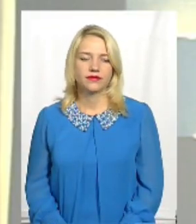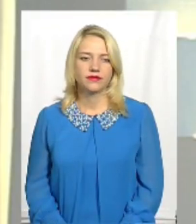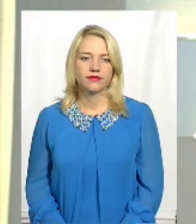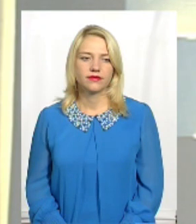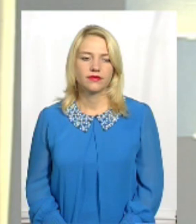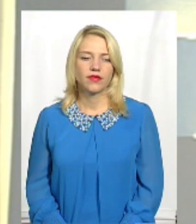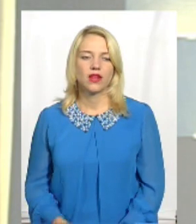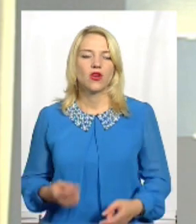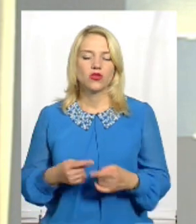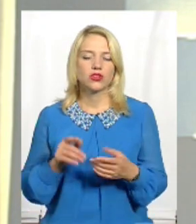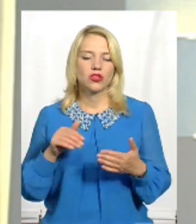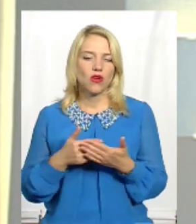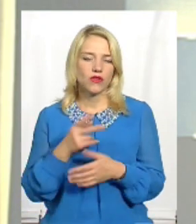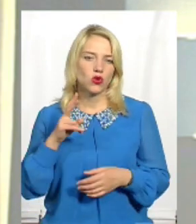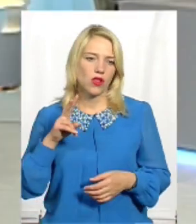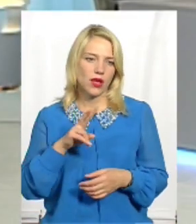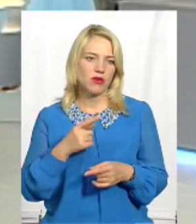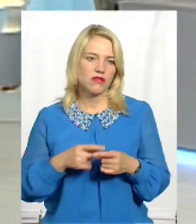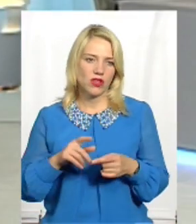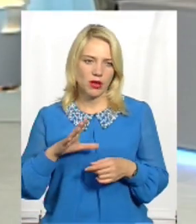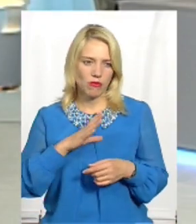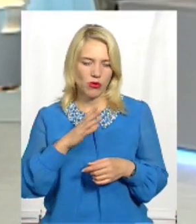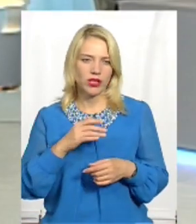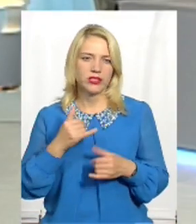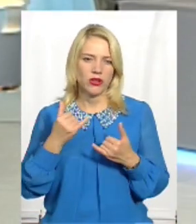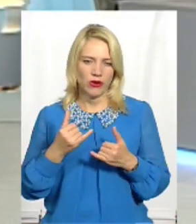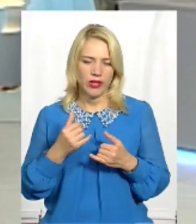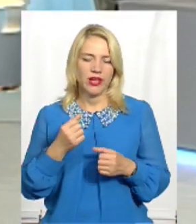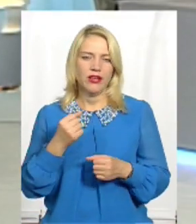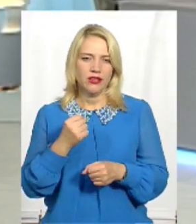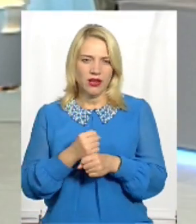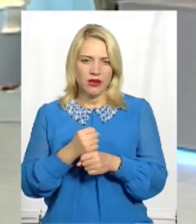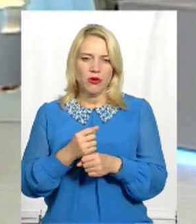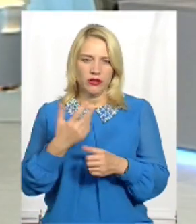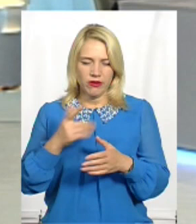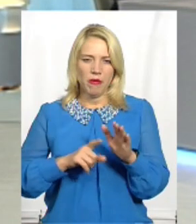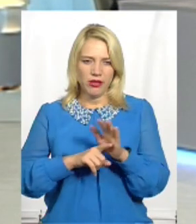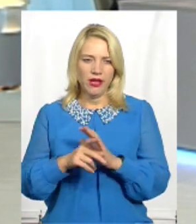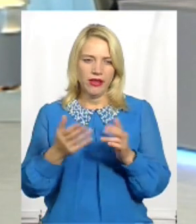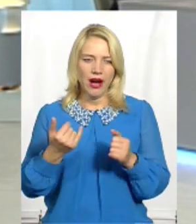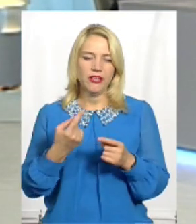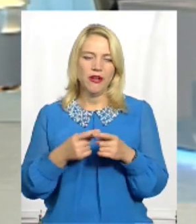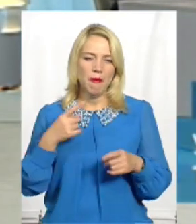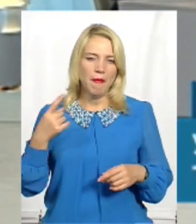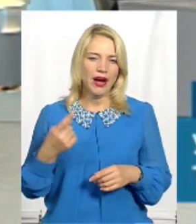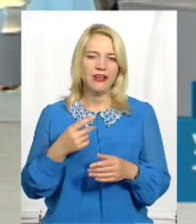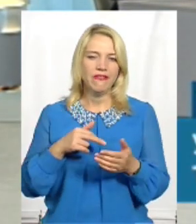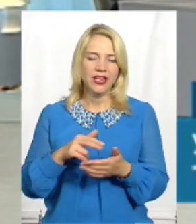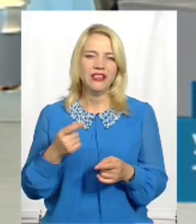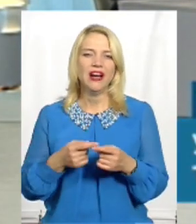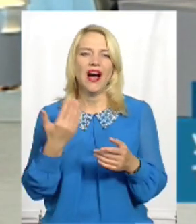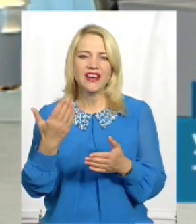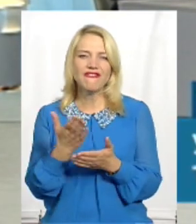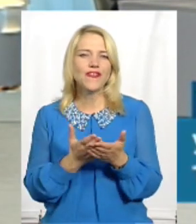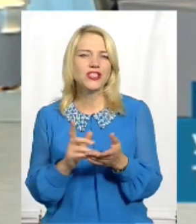А ось ці нові тролейбуси, вони ж сьогодні були на маршруті? Так, вони сьогодні вийшли на маршрут. А от перше. Ця от їх функція, те, що